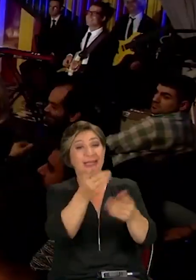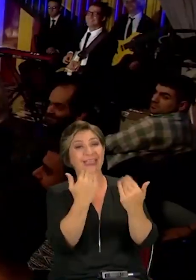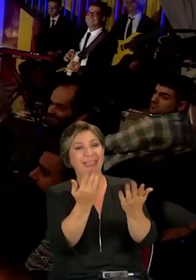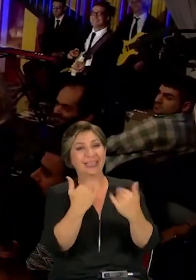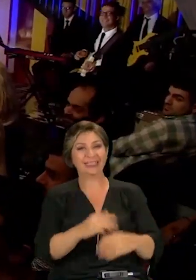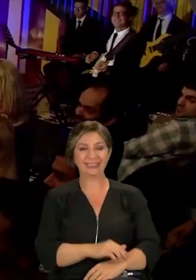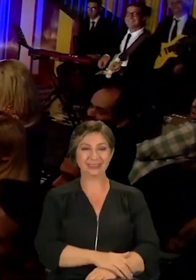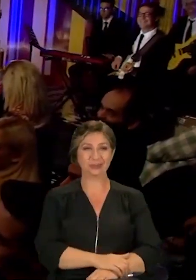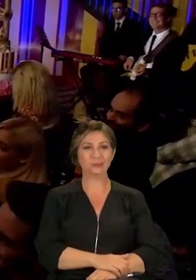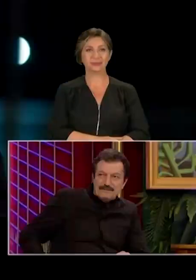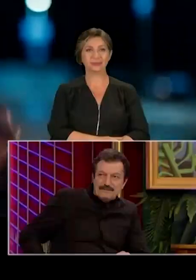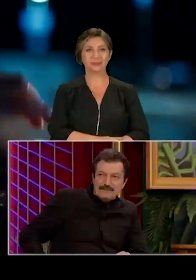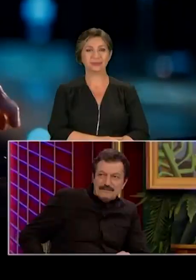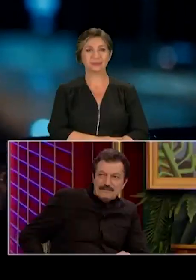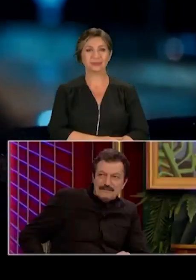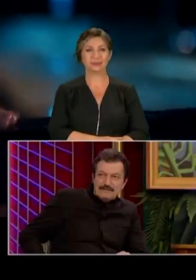Devam.